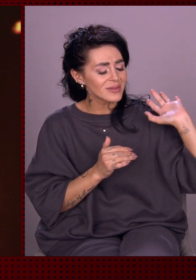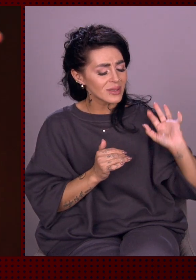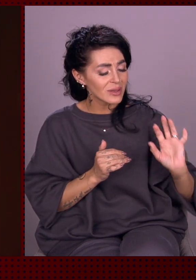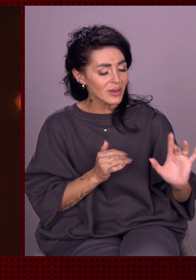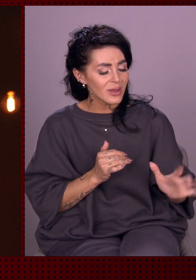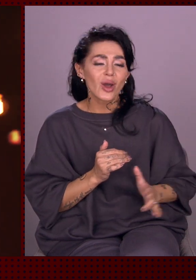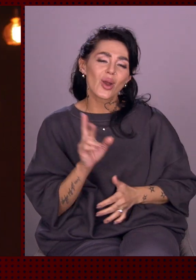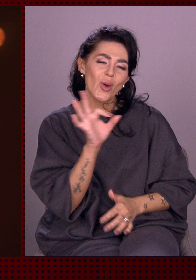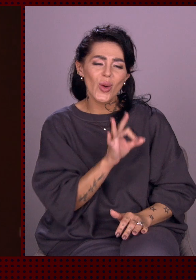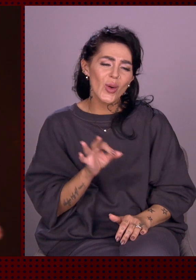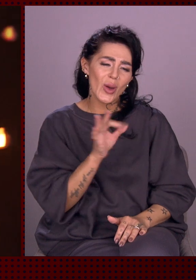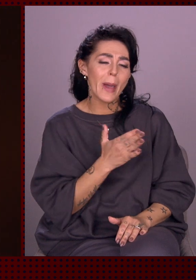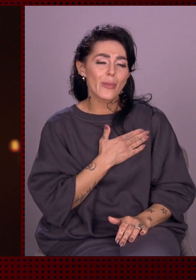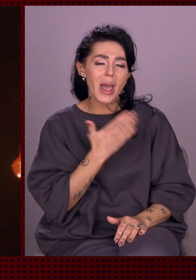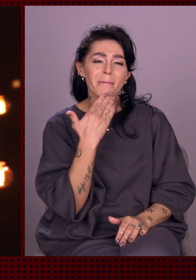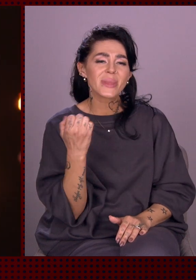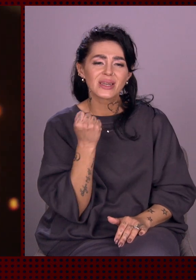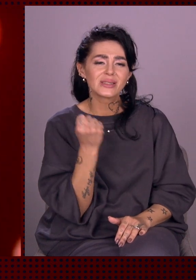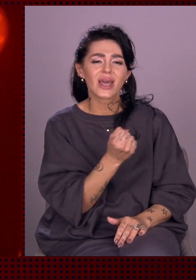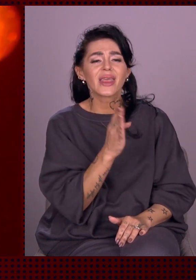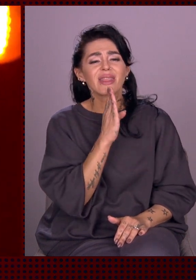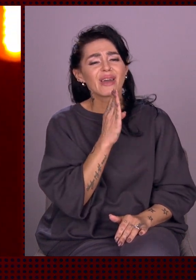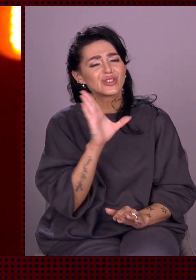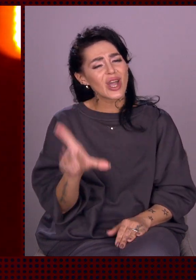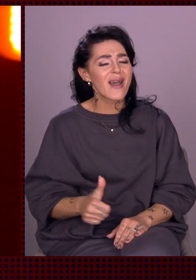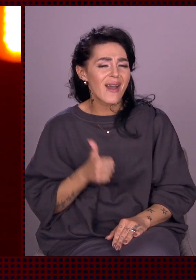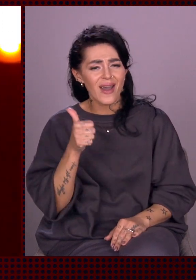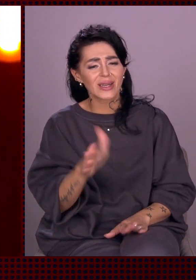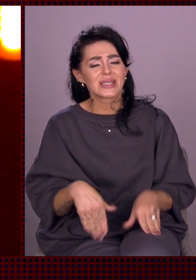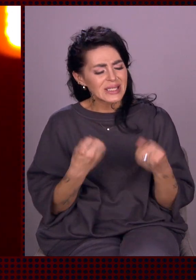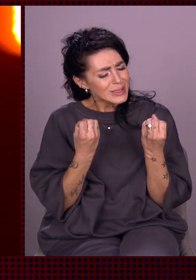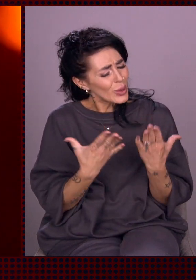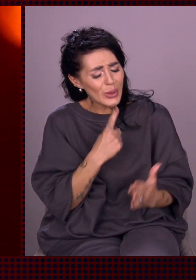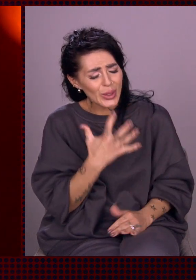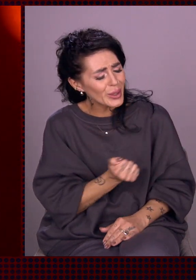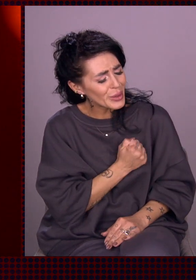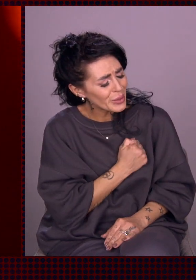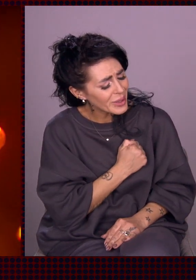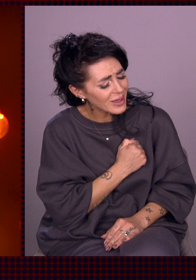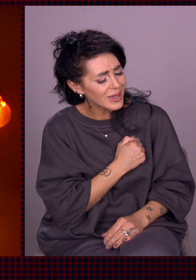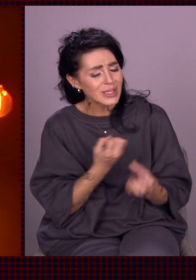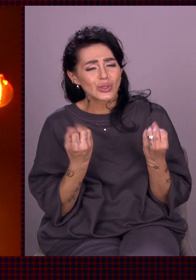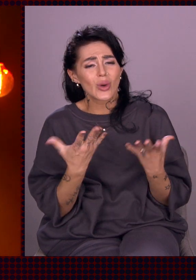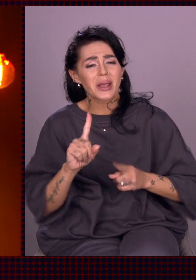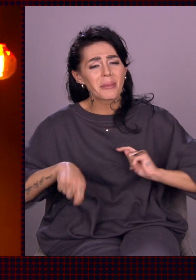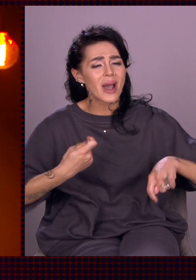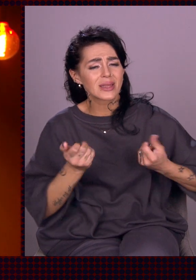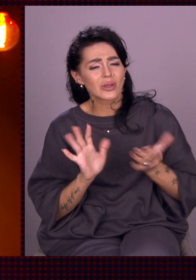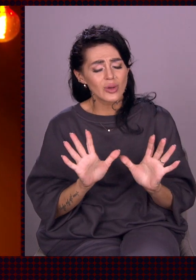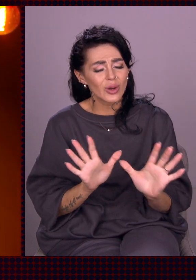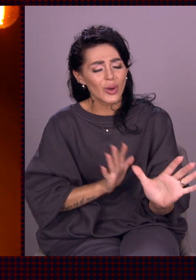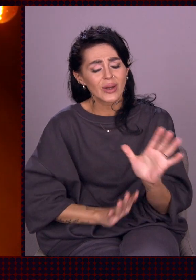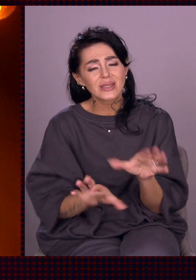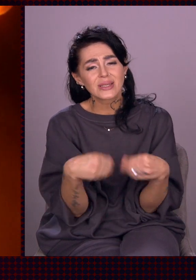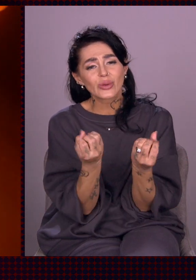Ой, моя мила, дівчинко гарна, скільки любила, скільки з них марно,